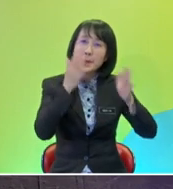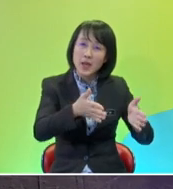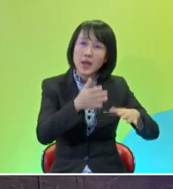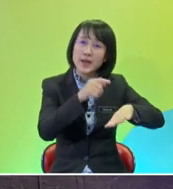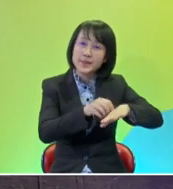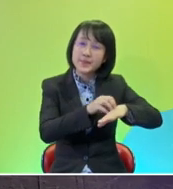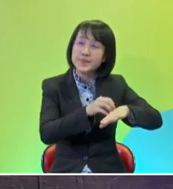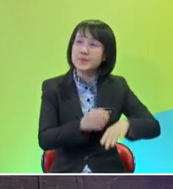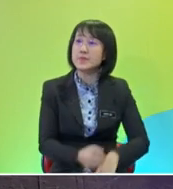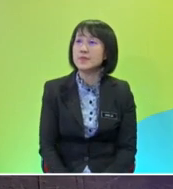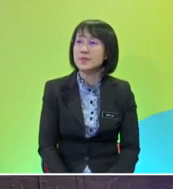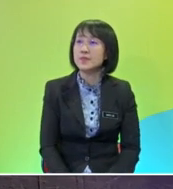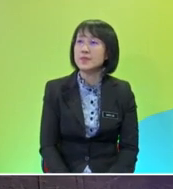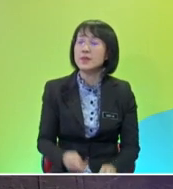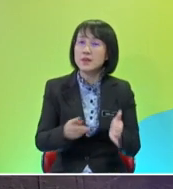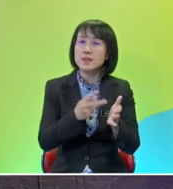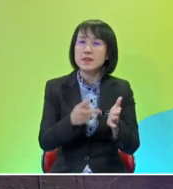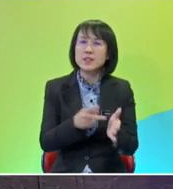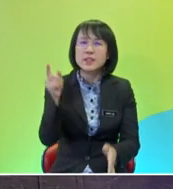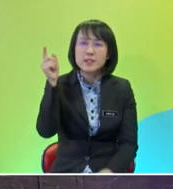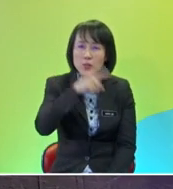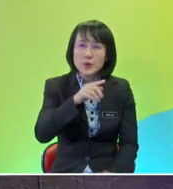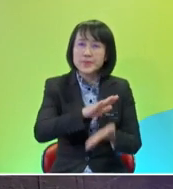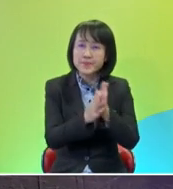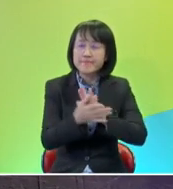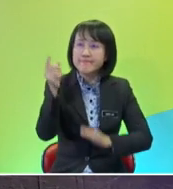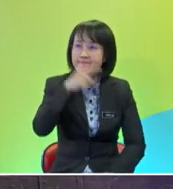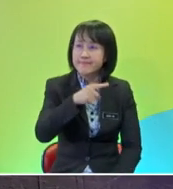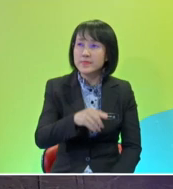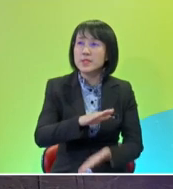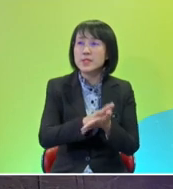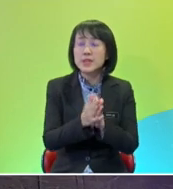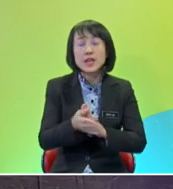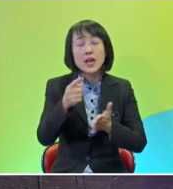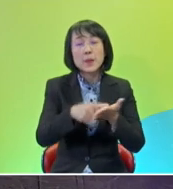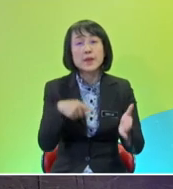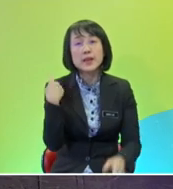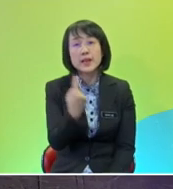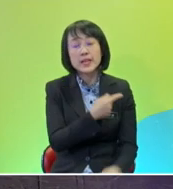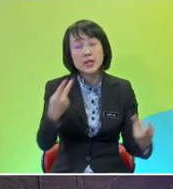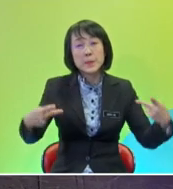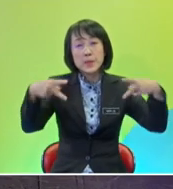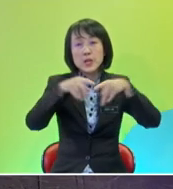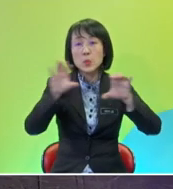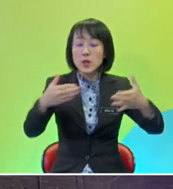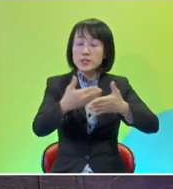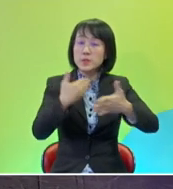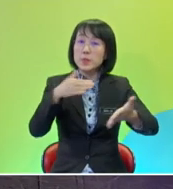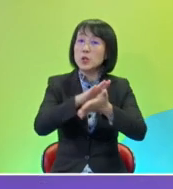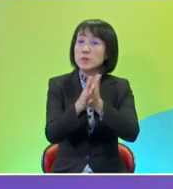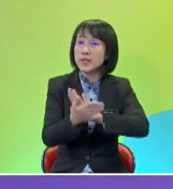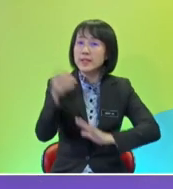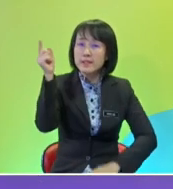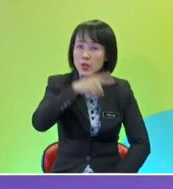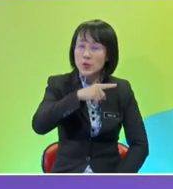ada kalanya dia menjadi parah kan Cikgu? Ya. Jadi apa yang kita perlu buat sebelum dia menjadi parah Cikgu? Okey, yang